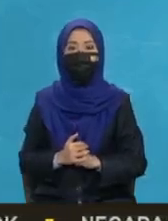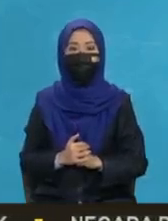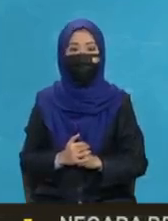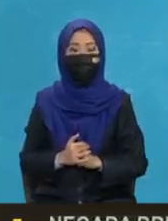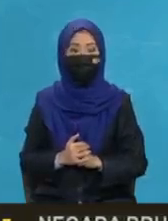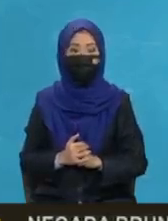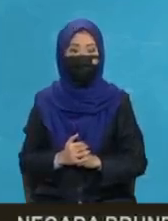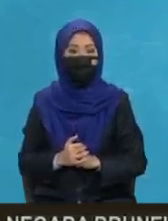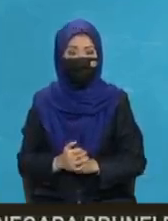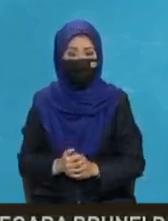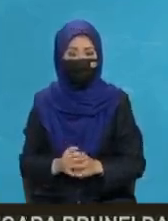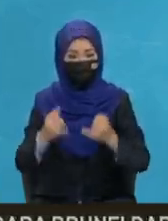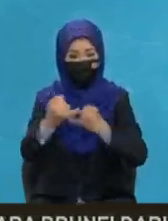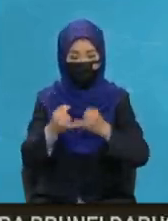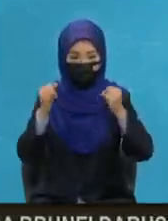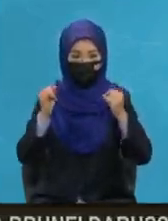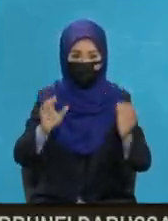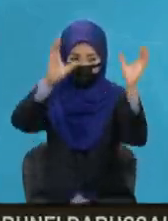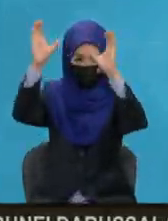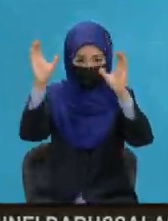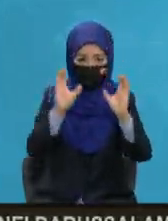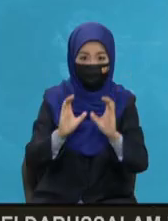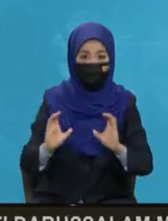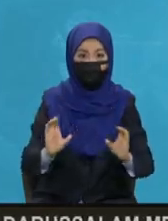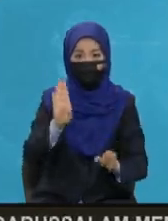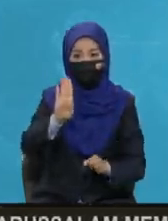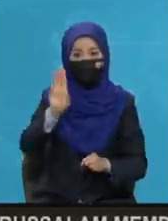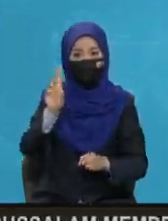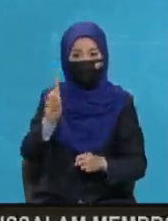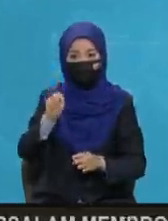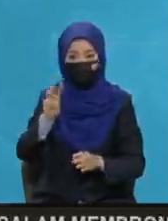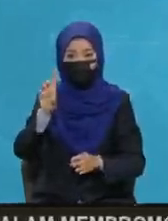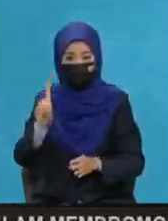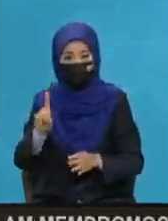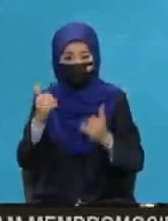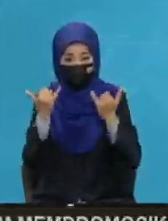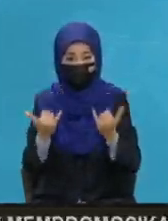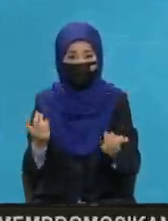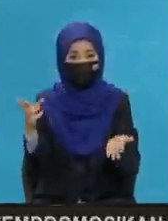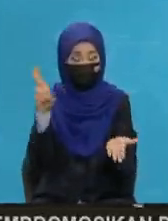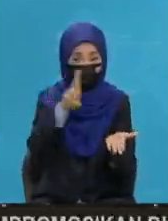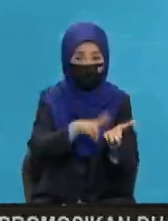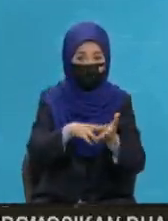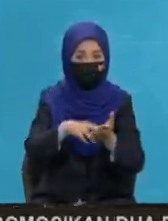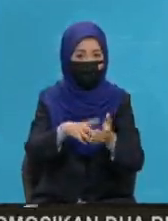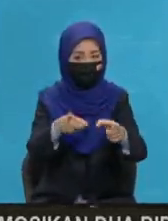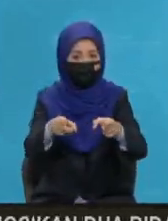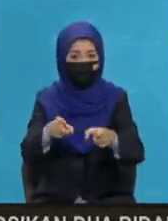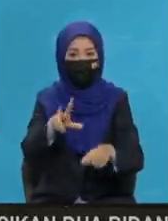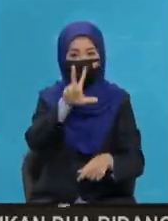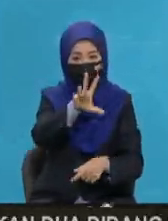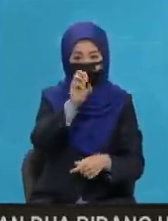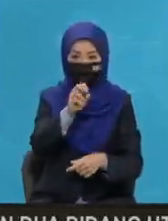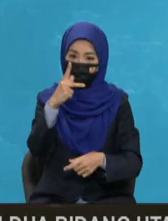Hai fashion pencerapan jabatan gaji cuaca Brunei Darussalam bdmd hari ini merekatkan kelajuan angin sehingga